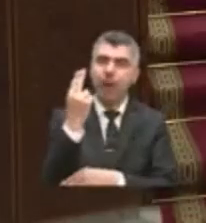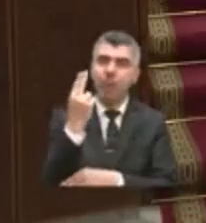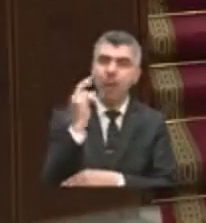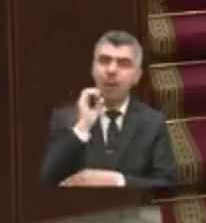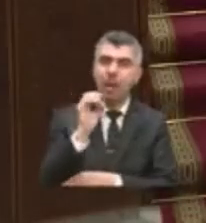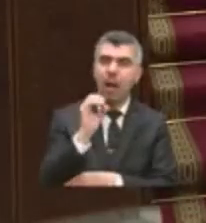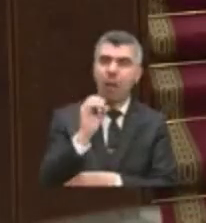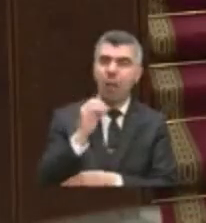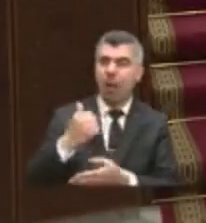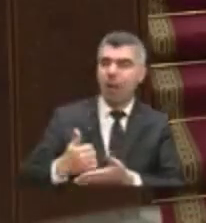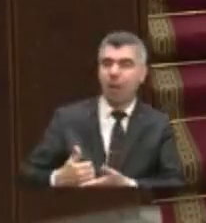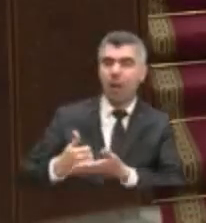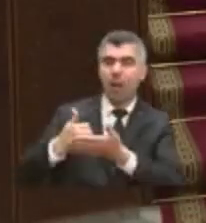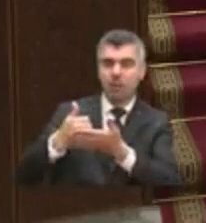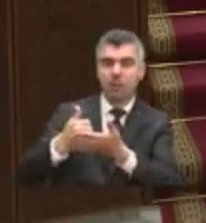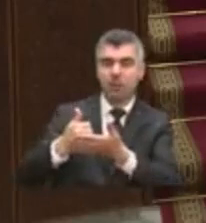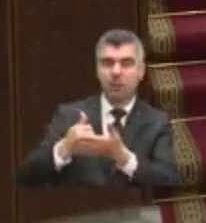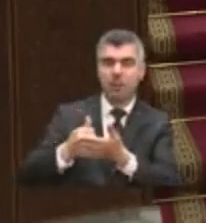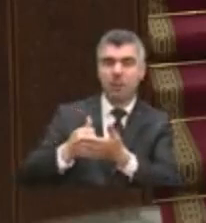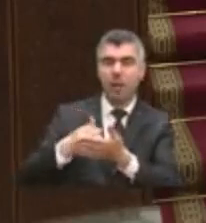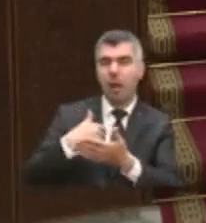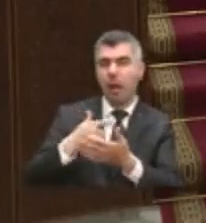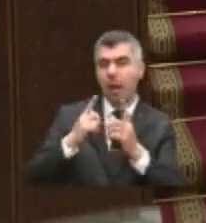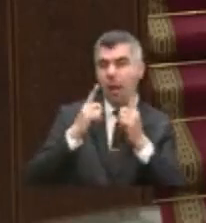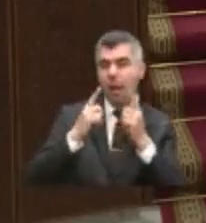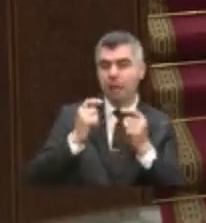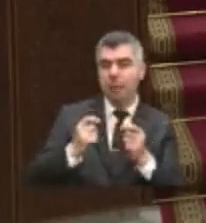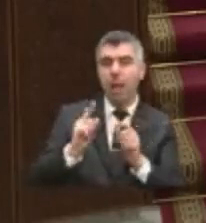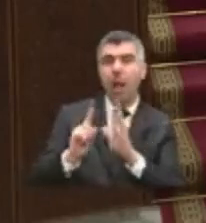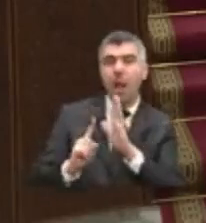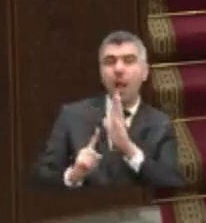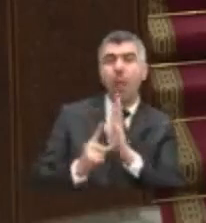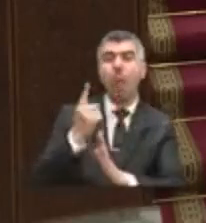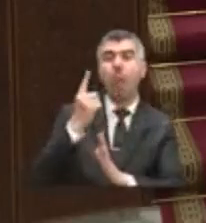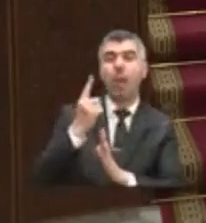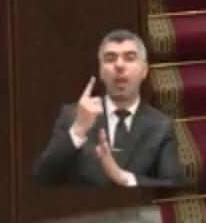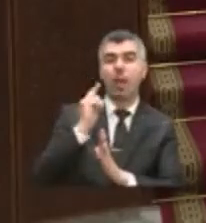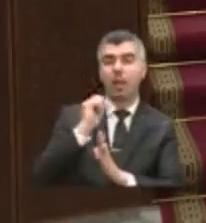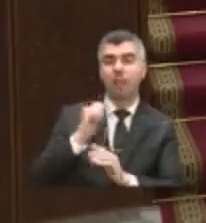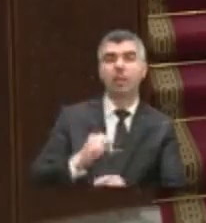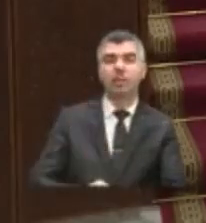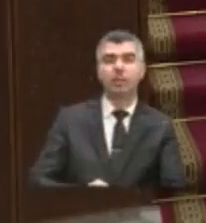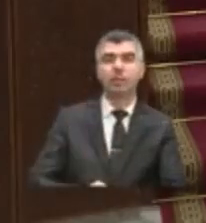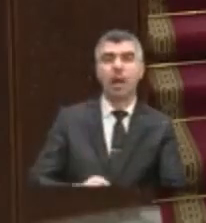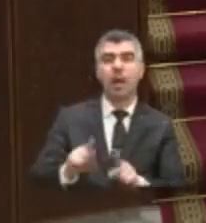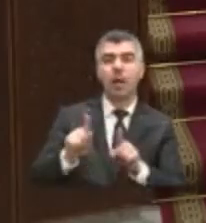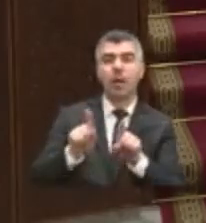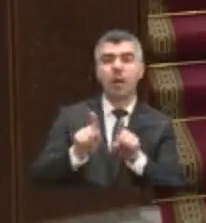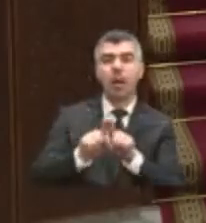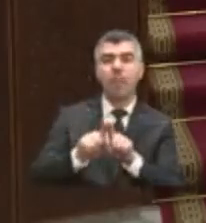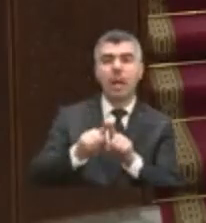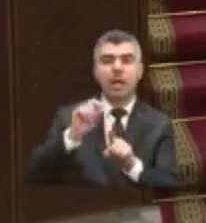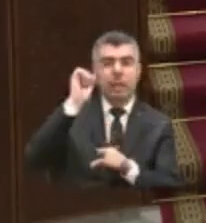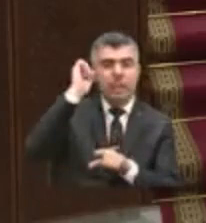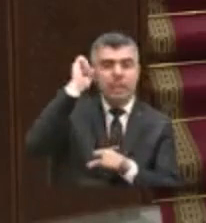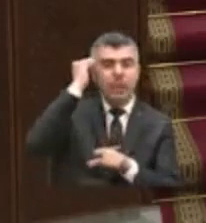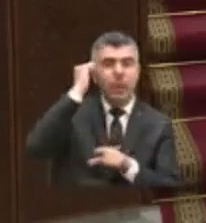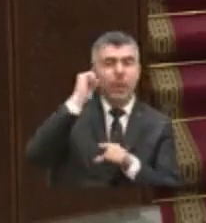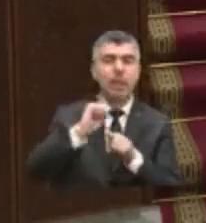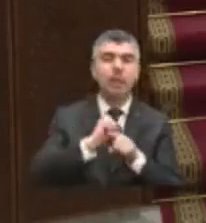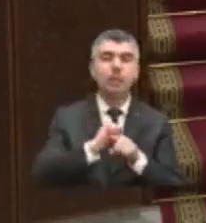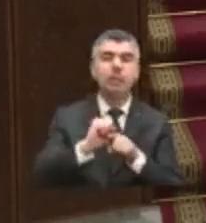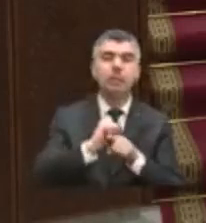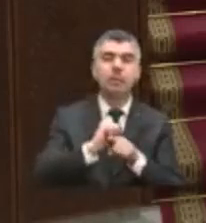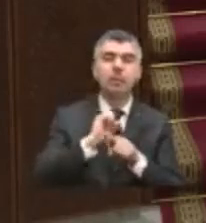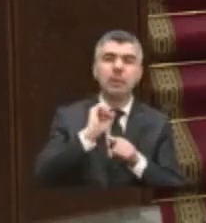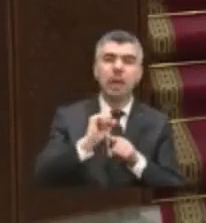ربما كيف ما تبعتوا بأن لأول مرة كنعملوا واحد تكوين ديال الجيل الجديد من طلبة الدكتوراه. وكتعرفوا